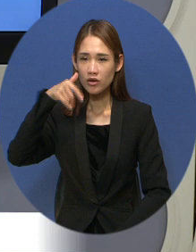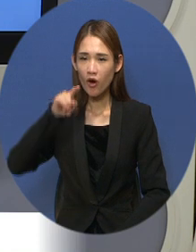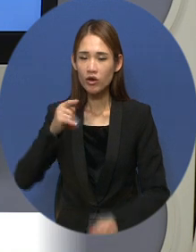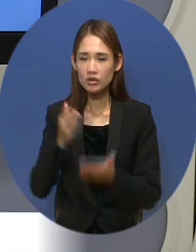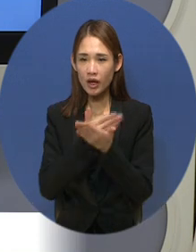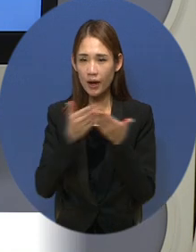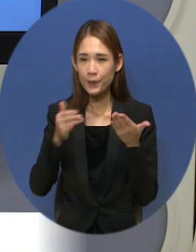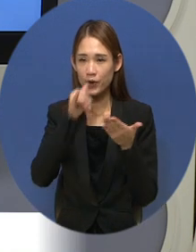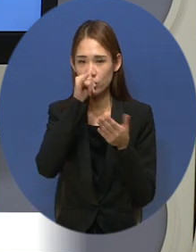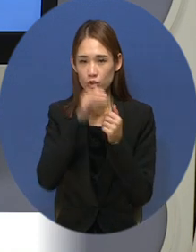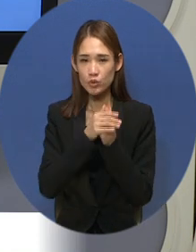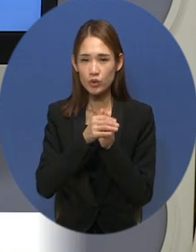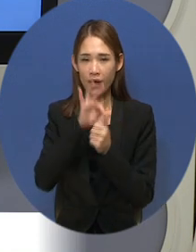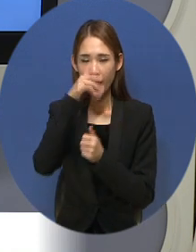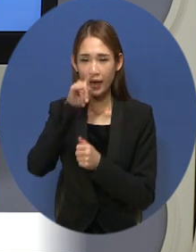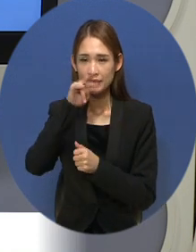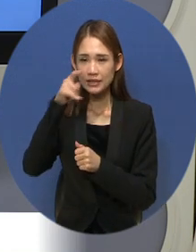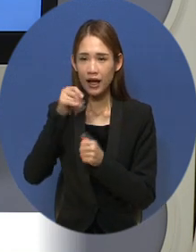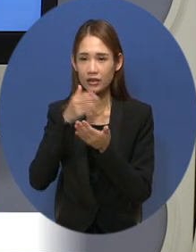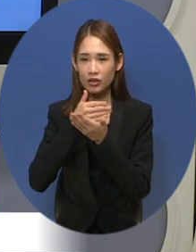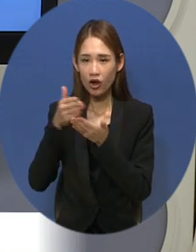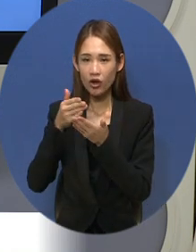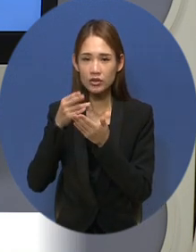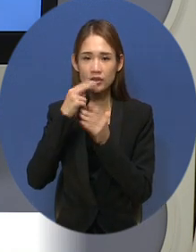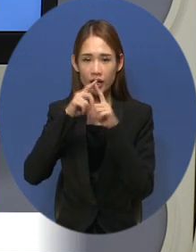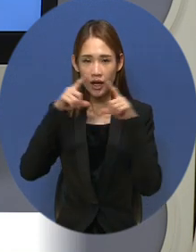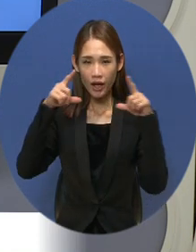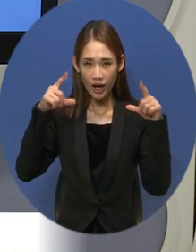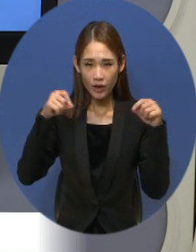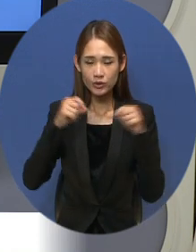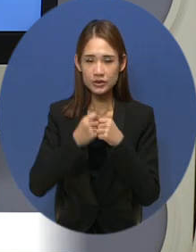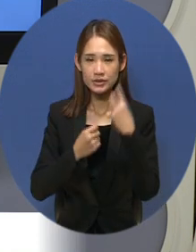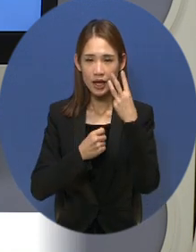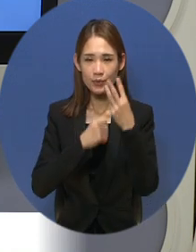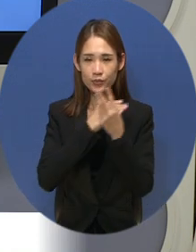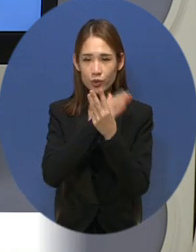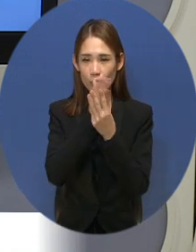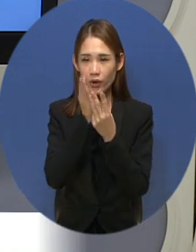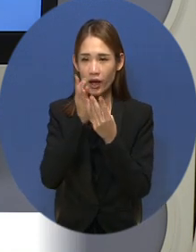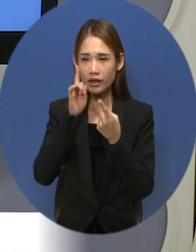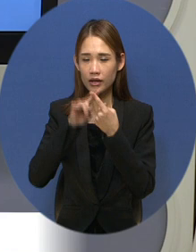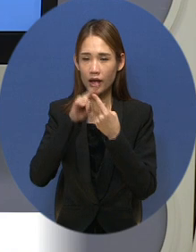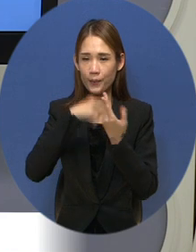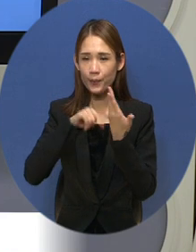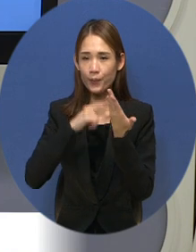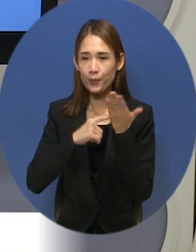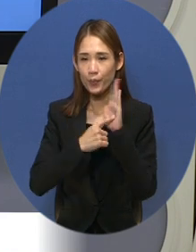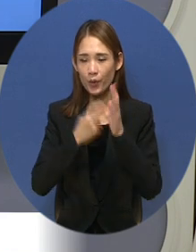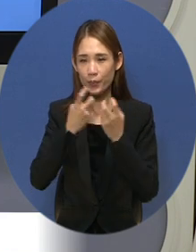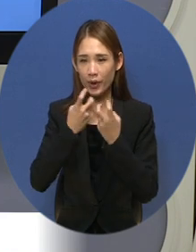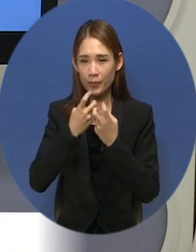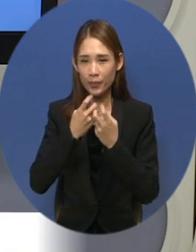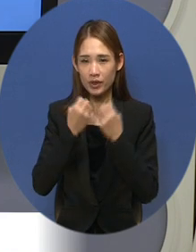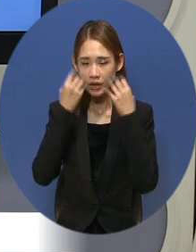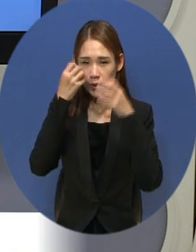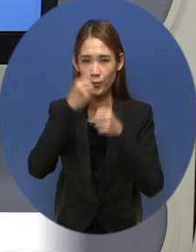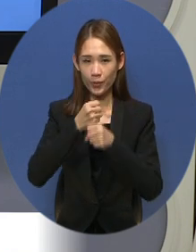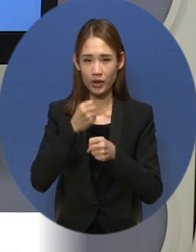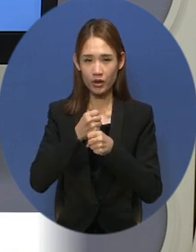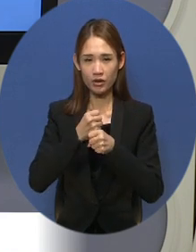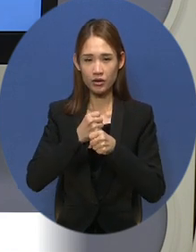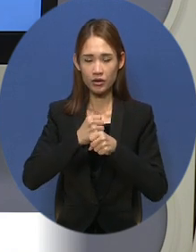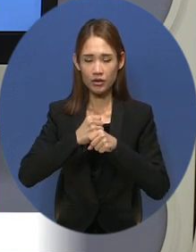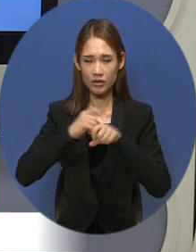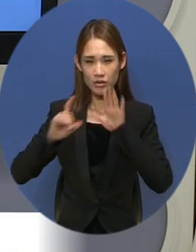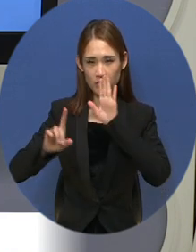9분하고 액상형 전자 담배의 가로형 등 3종에 대한 표기 방법을 시설 했는데요 또한 경고